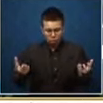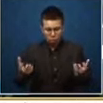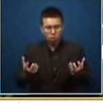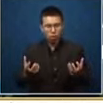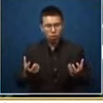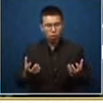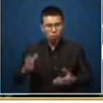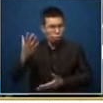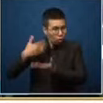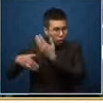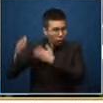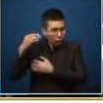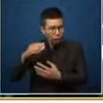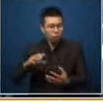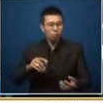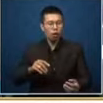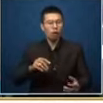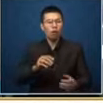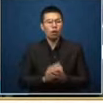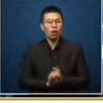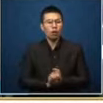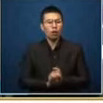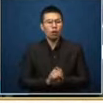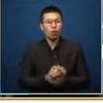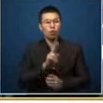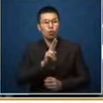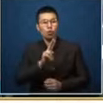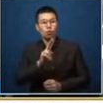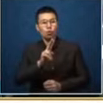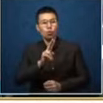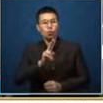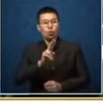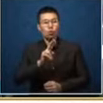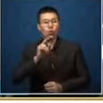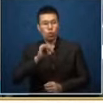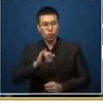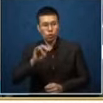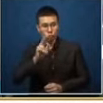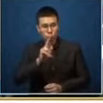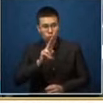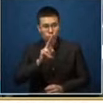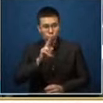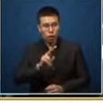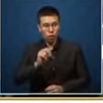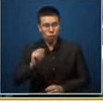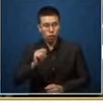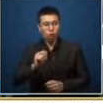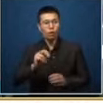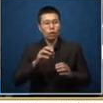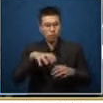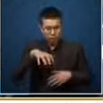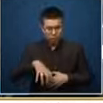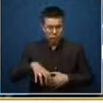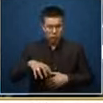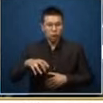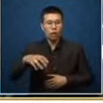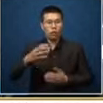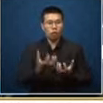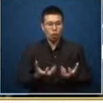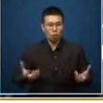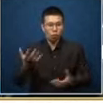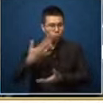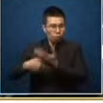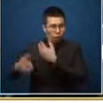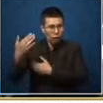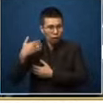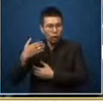ากยูเนสโกนะครับว่าเป็นวัฒนธรรมที่จับต้องได้นะครับคือวัฒนธรรมสีเทพที่เ